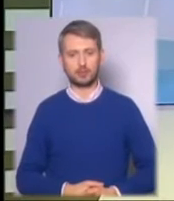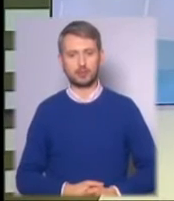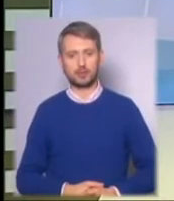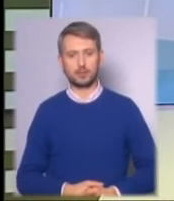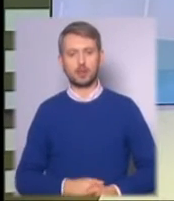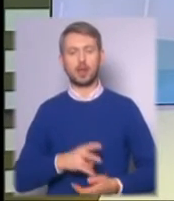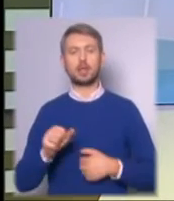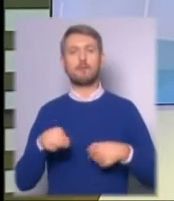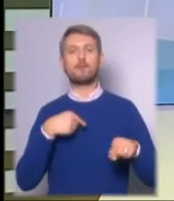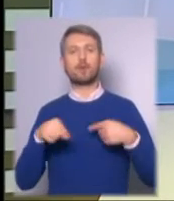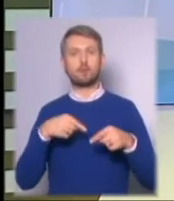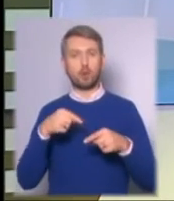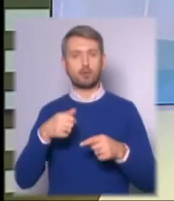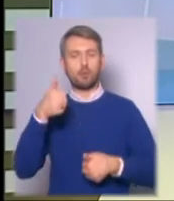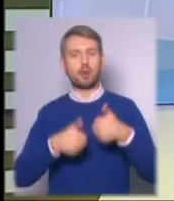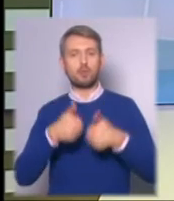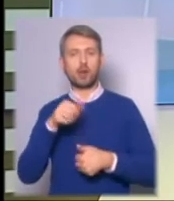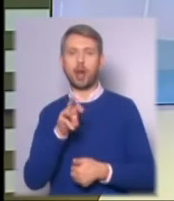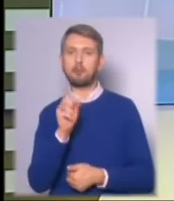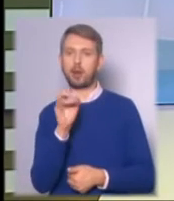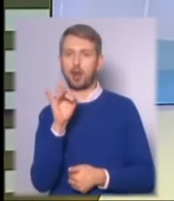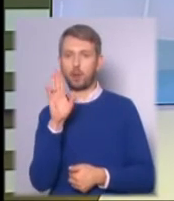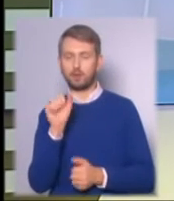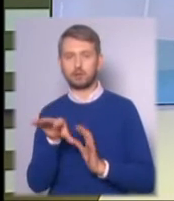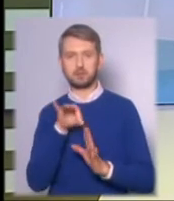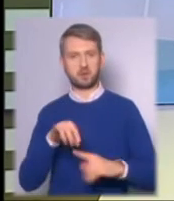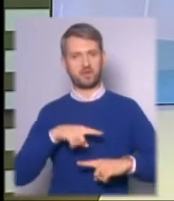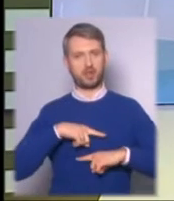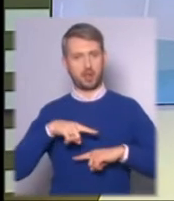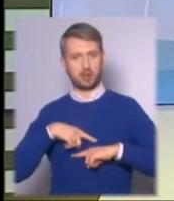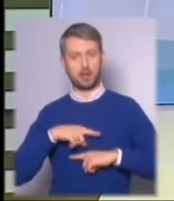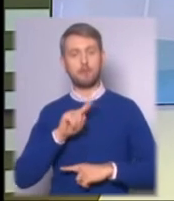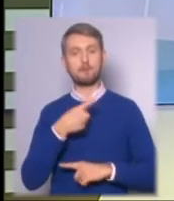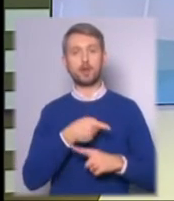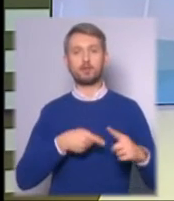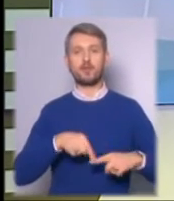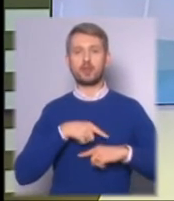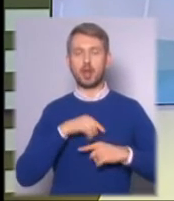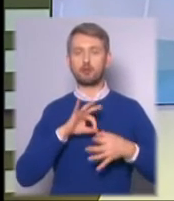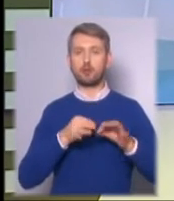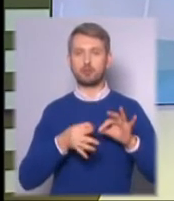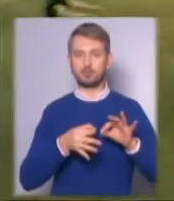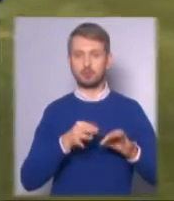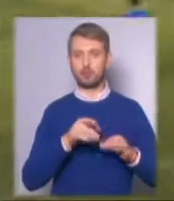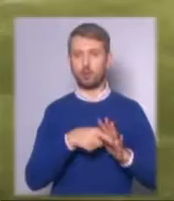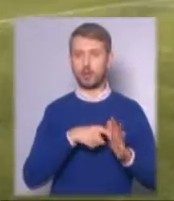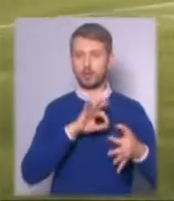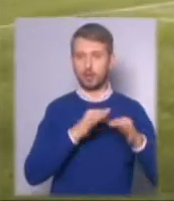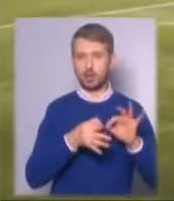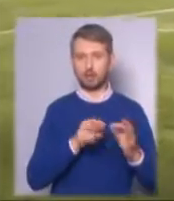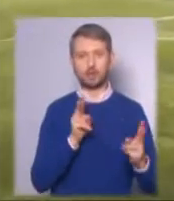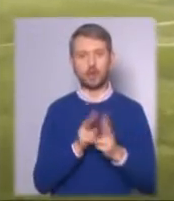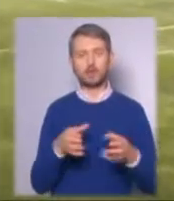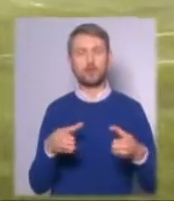На футбольному меморіалі Олега Макарова визначилися фіналісти. У першому півфіналі Донецький «Олімпік» зустрічався з командою вільних